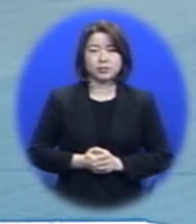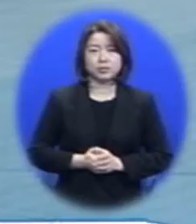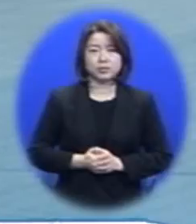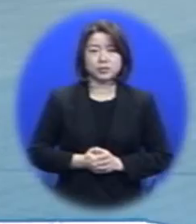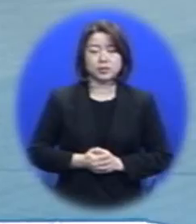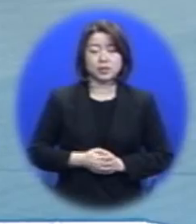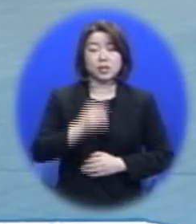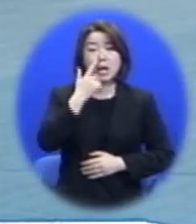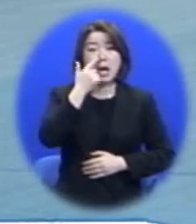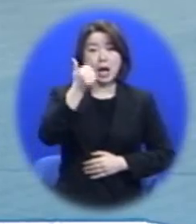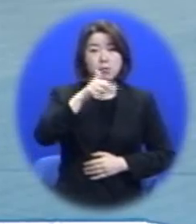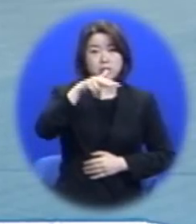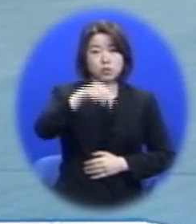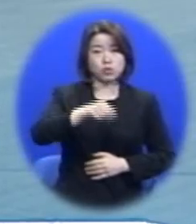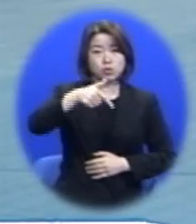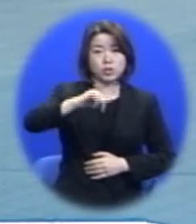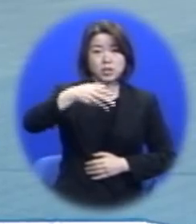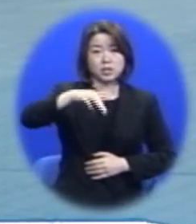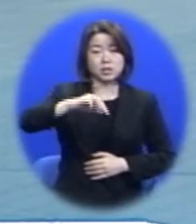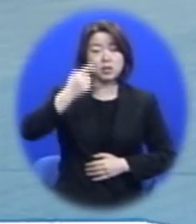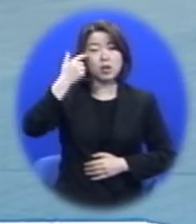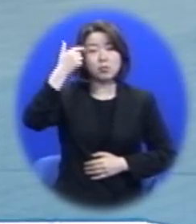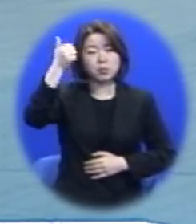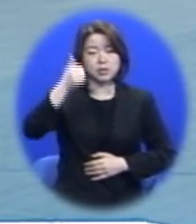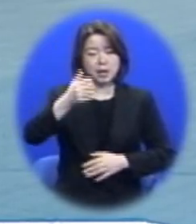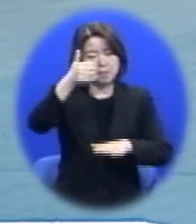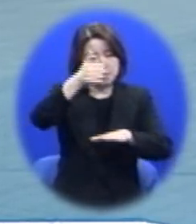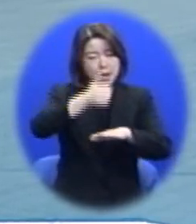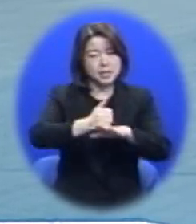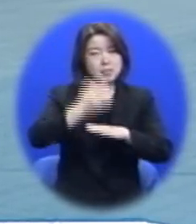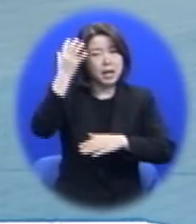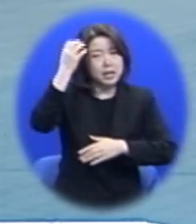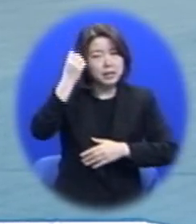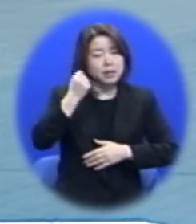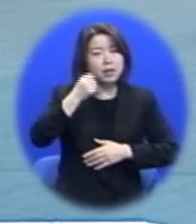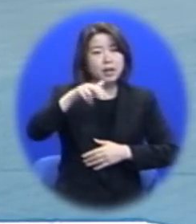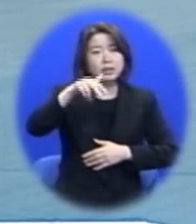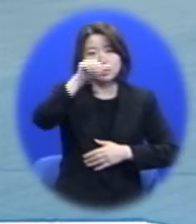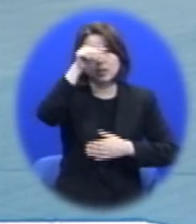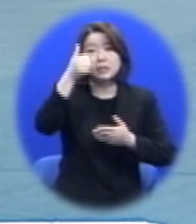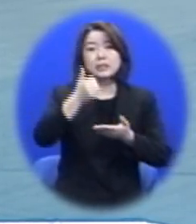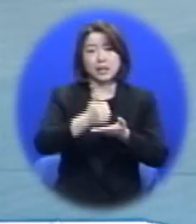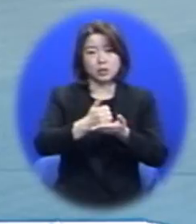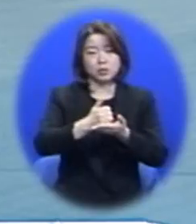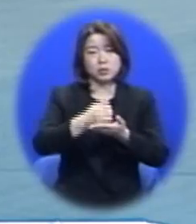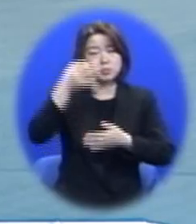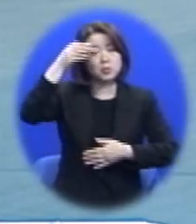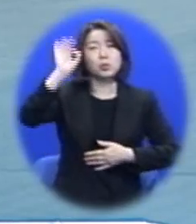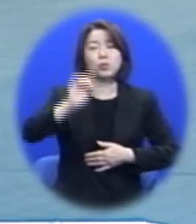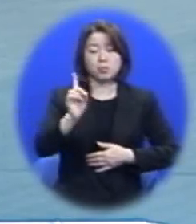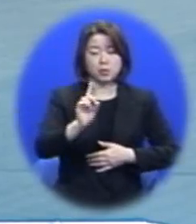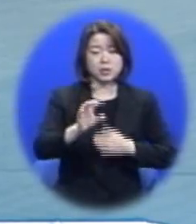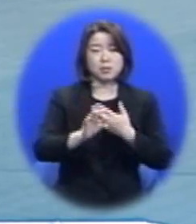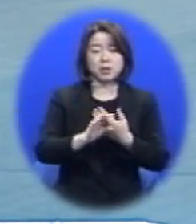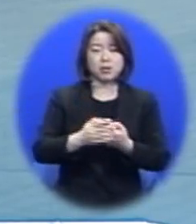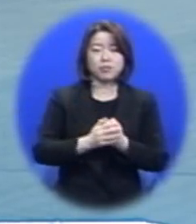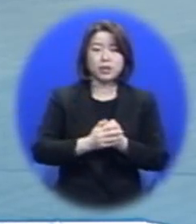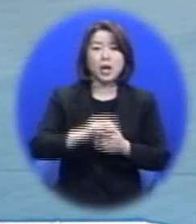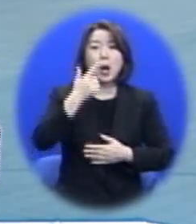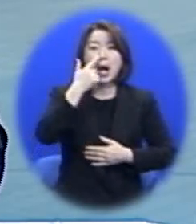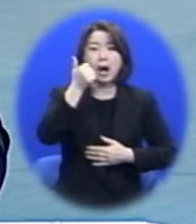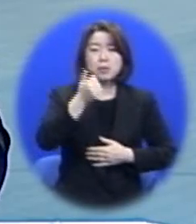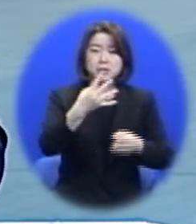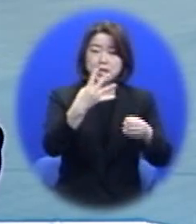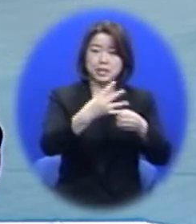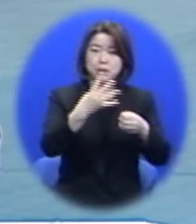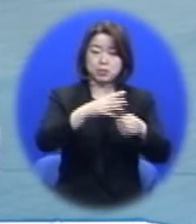아버지 주기철 목사님의 마지막 날을 기억하는 주광조 장로님, 그날을 이렇게 회상하였습니다. 아버지가 네 번째 구속되던